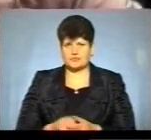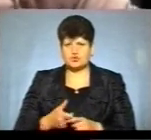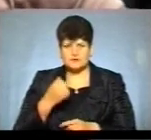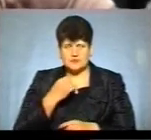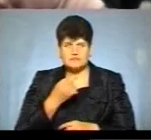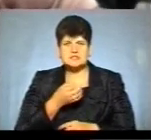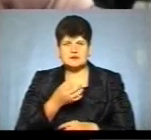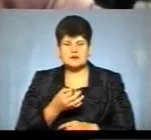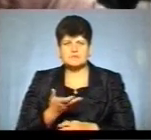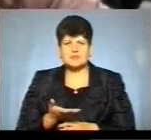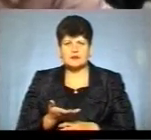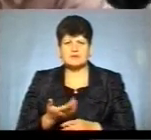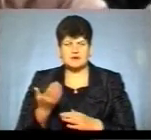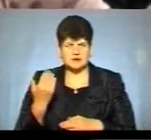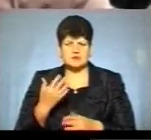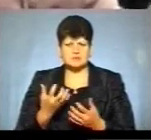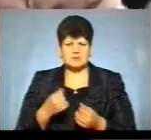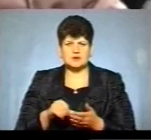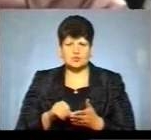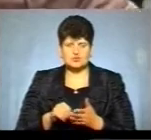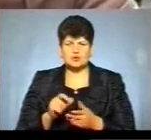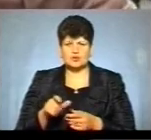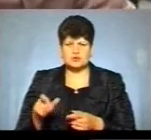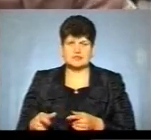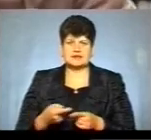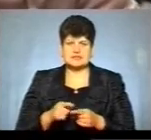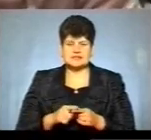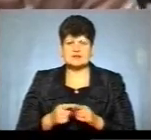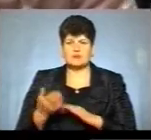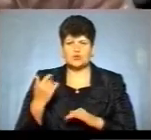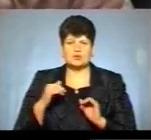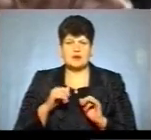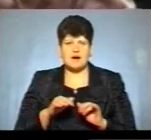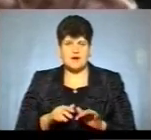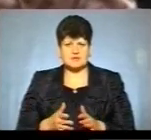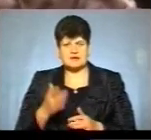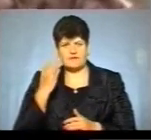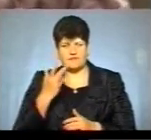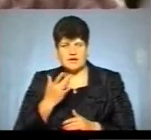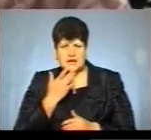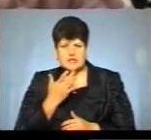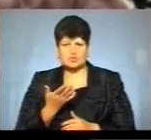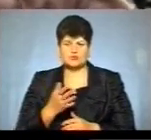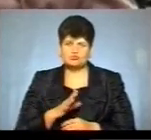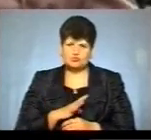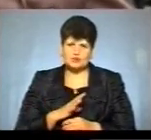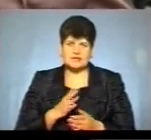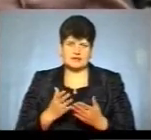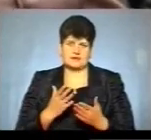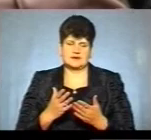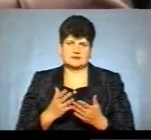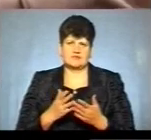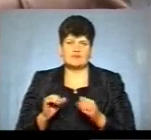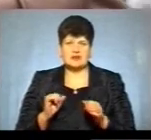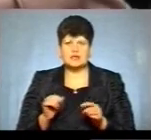А скажіть, от перед цим також брали участь люди, які це безпосередньо стосується в минулих акціях, наприклад, там влітку. Чи була якась реакція влади, чи